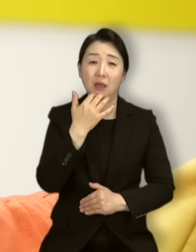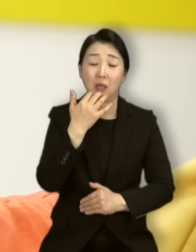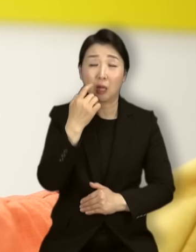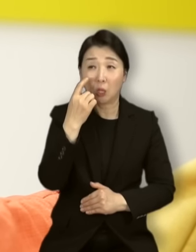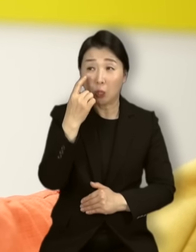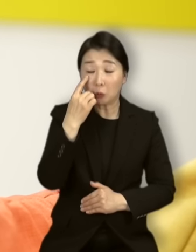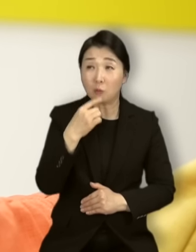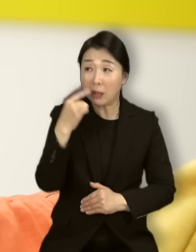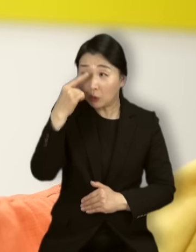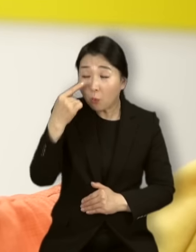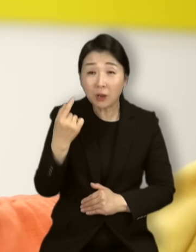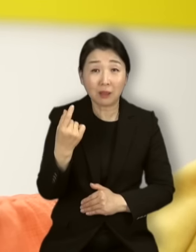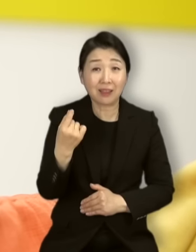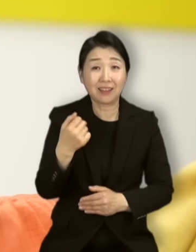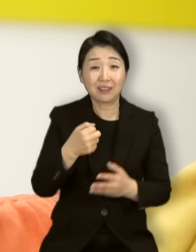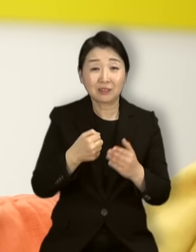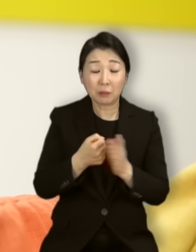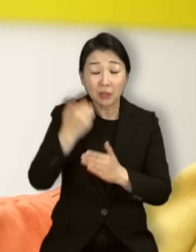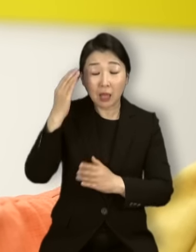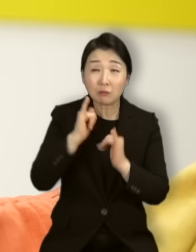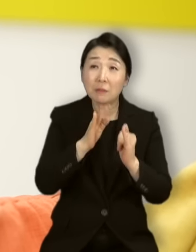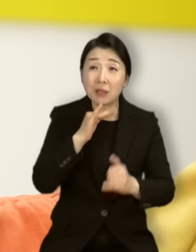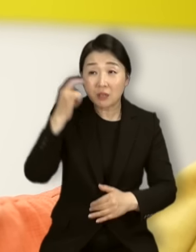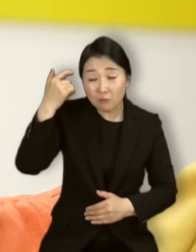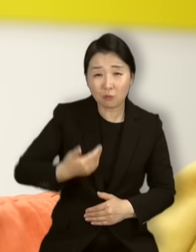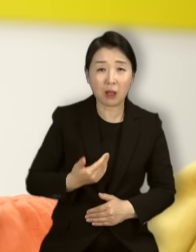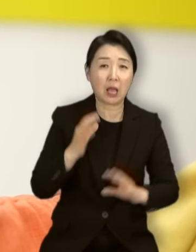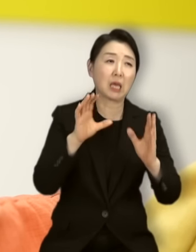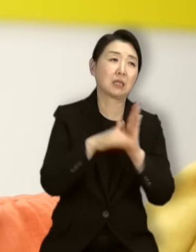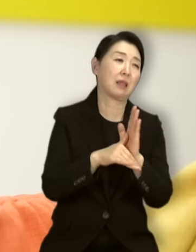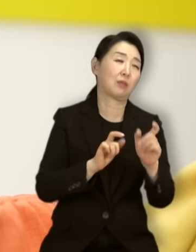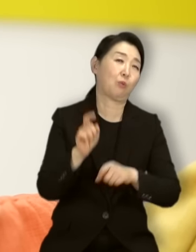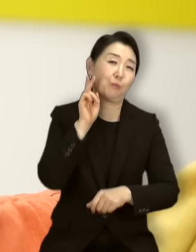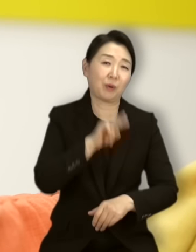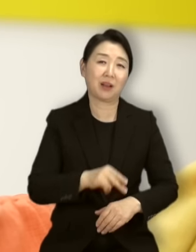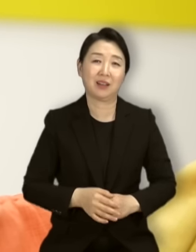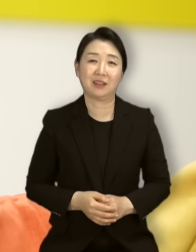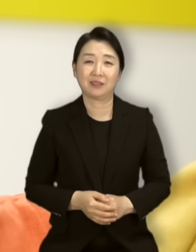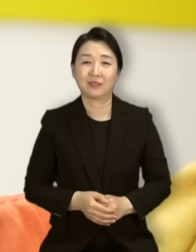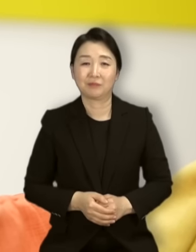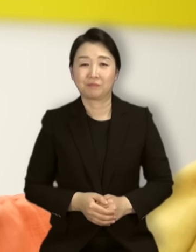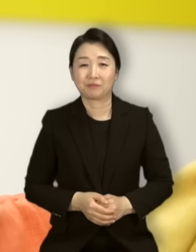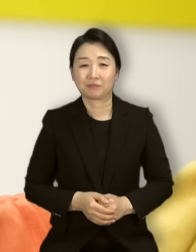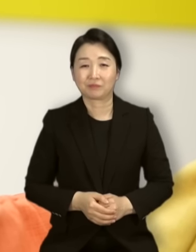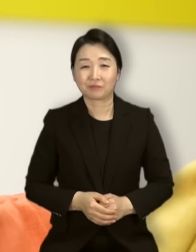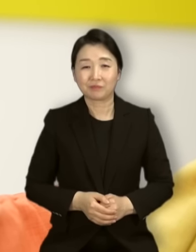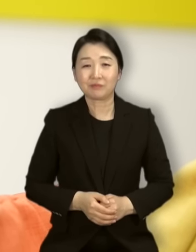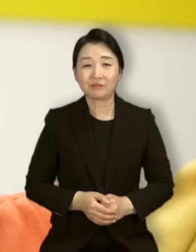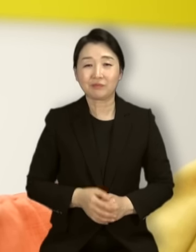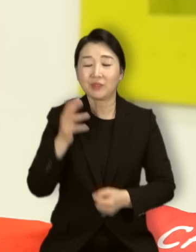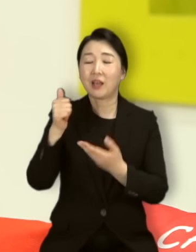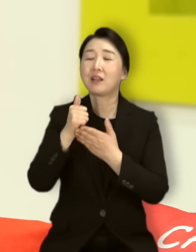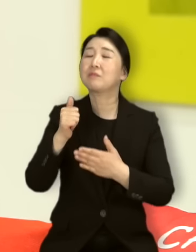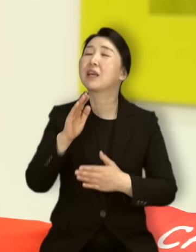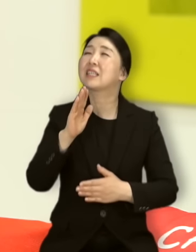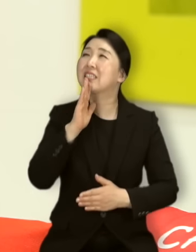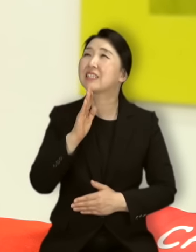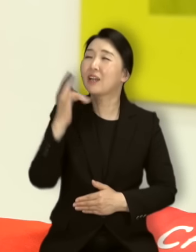하나님 저 진짜 얼굴 한 번만 하해 보고 싶어요 맨날 이제 하얀 치료도 많이 다녀봤는데 안